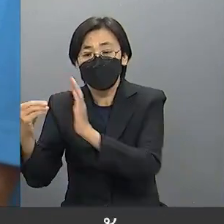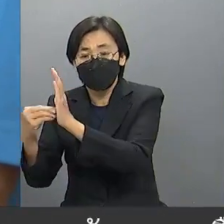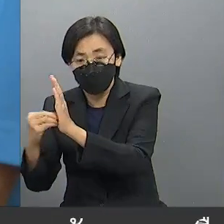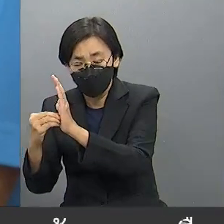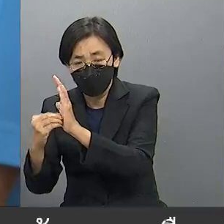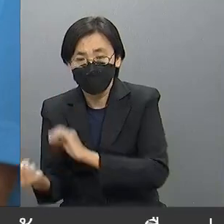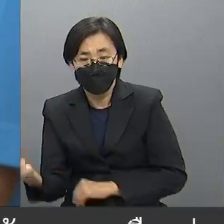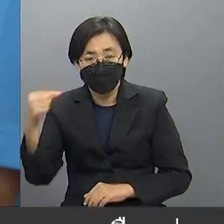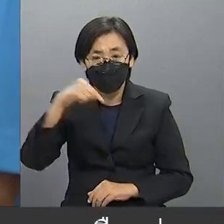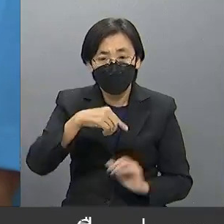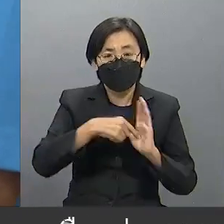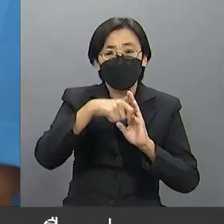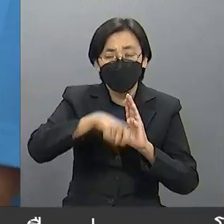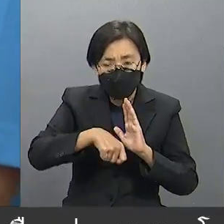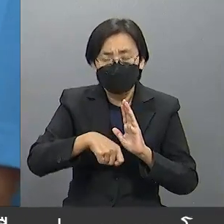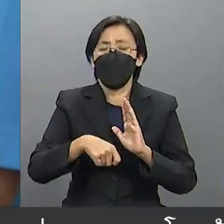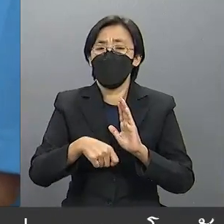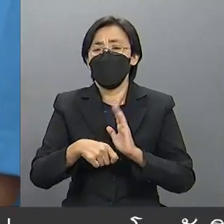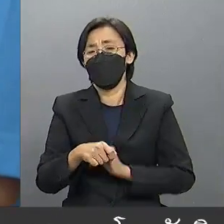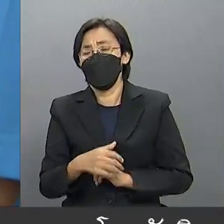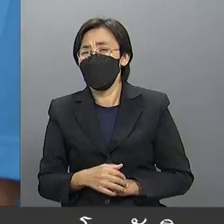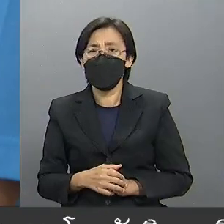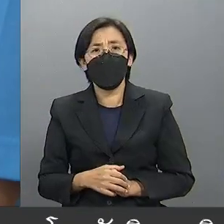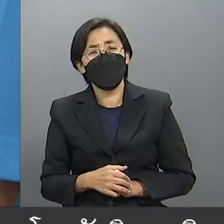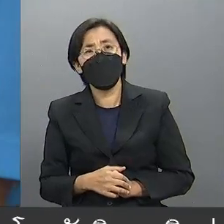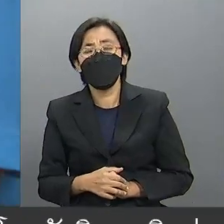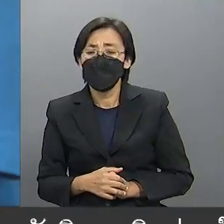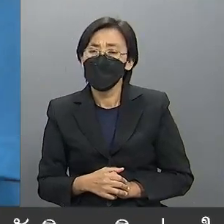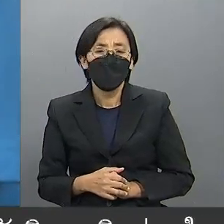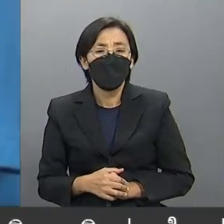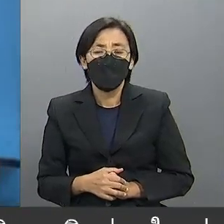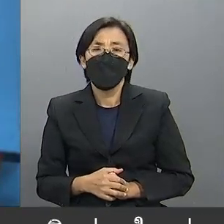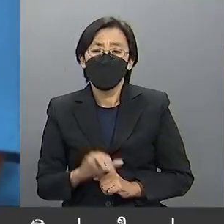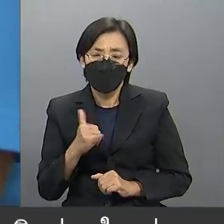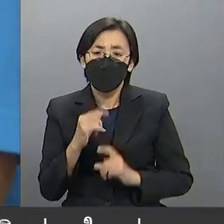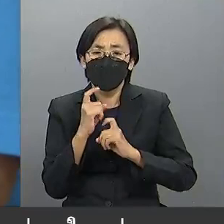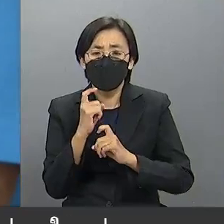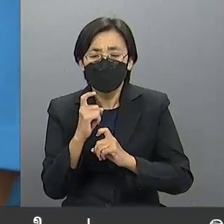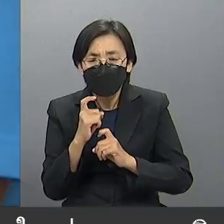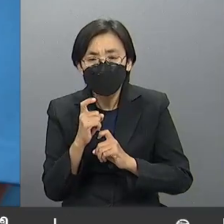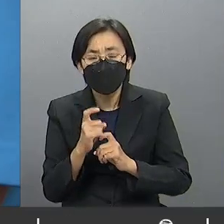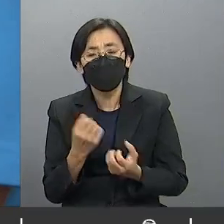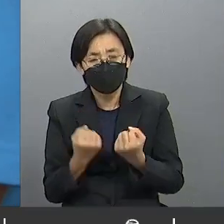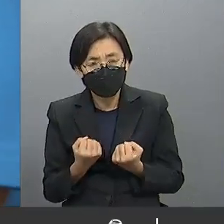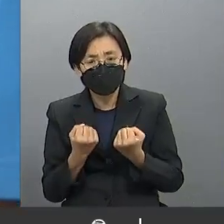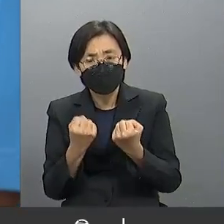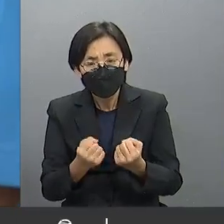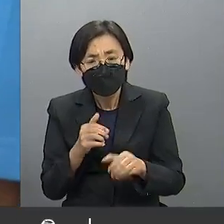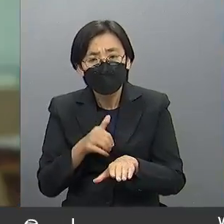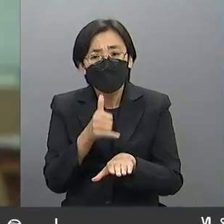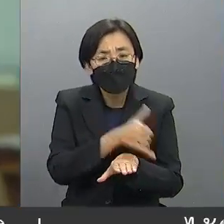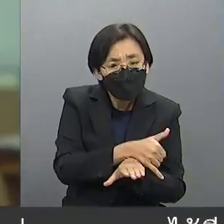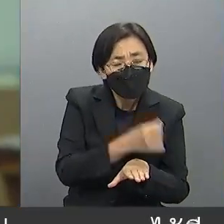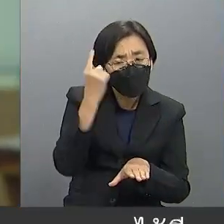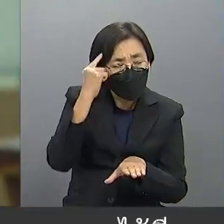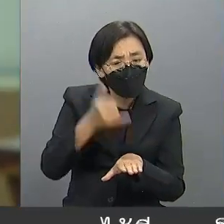าค่ะซึ่งมันไม่สามารถที่จะไปบอกได้ว่าเขาไม่ได้แวะที่ไหนหรือว่าใครจะได้รับเชื้อจากเขา